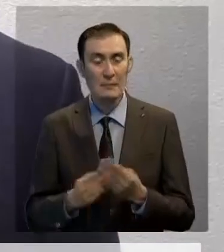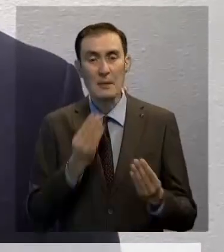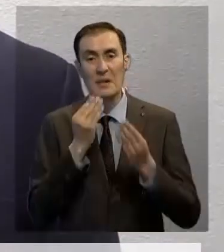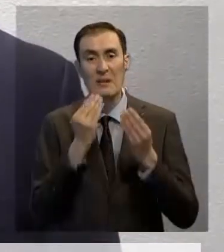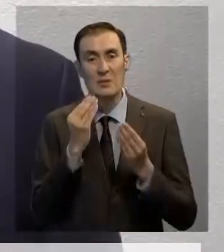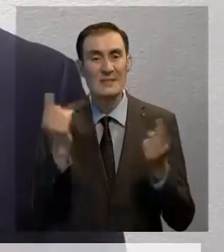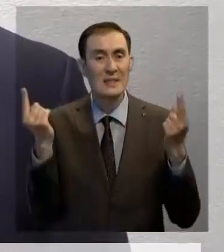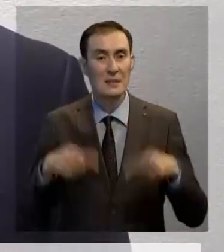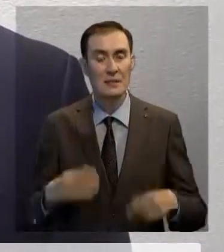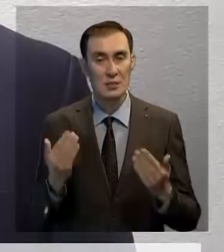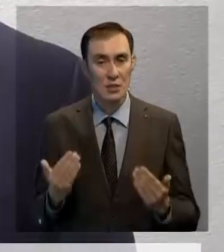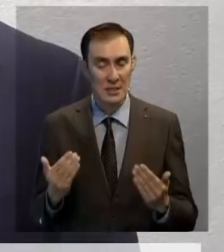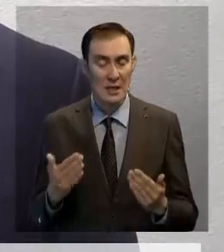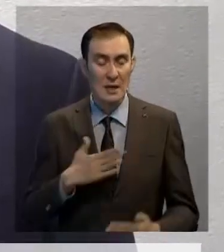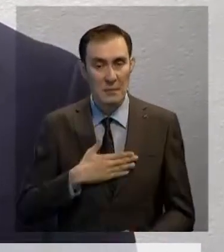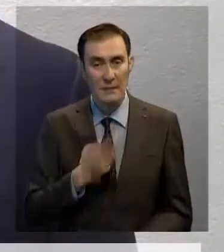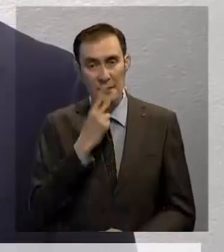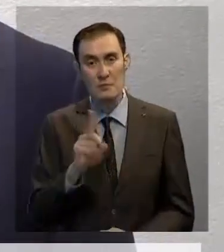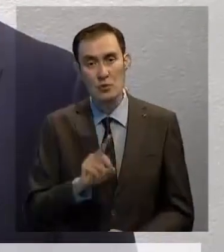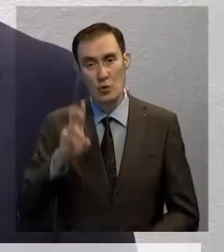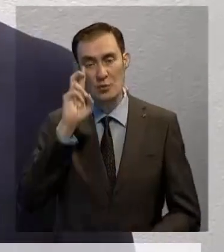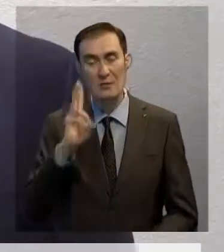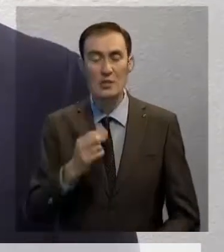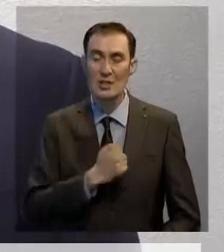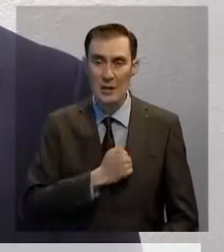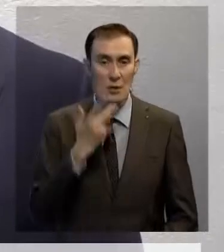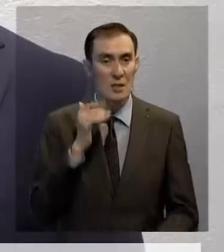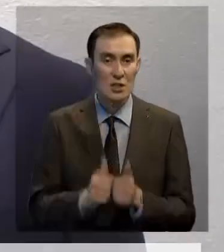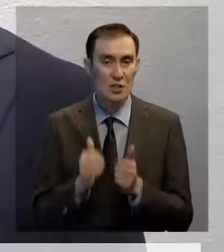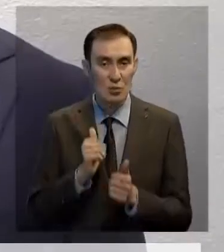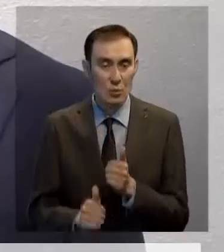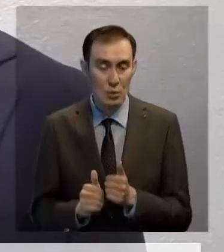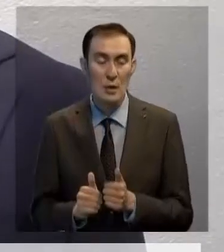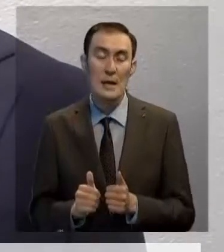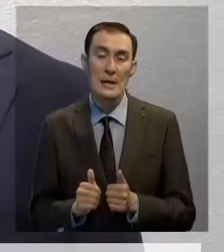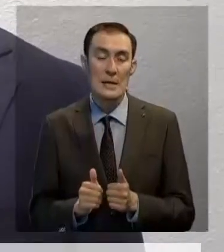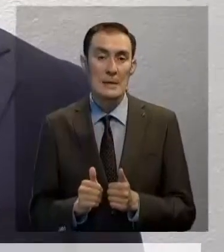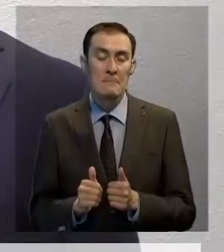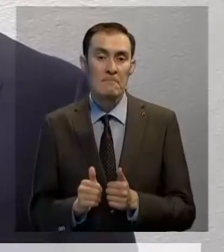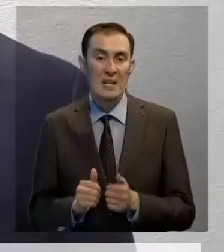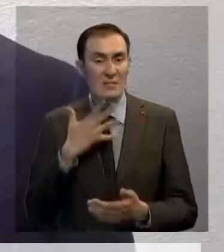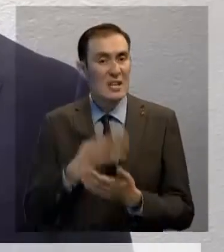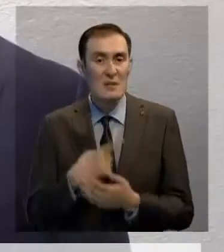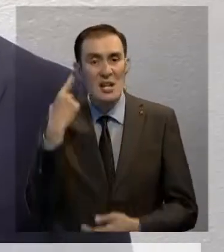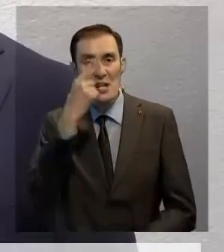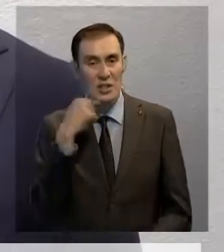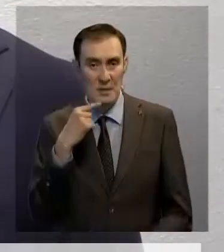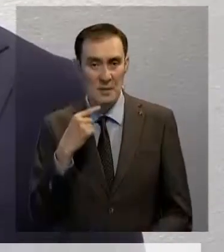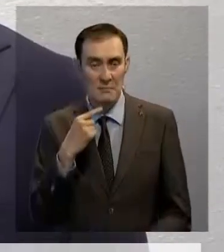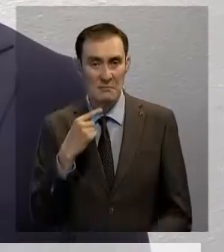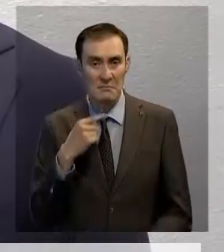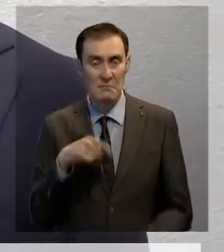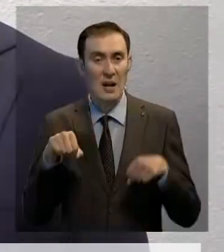продовольственный кризис. То есть мы четко знаем, что страны, к сожалению, зачастую руководствуются своими исключительно